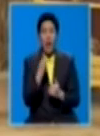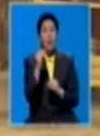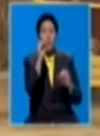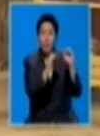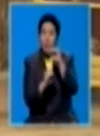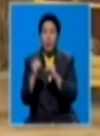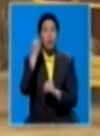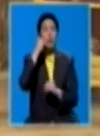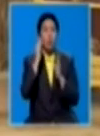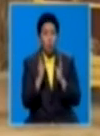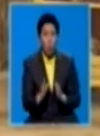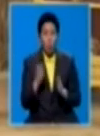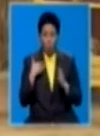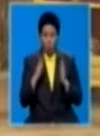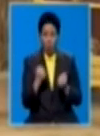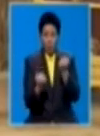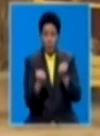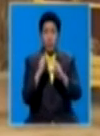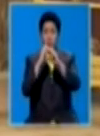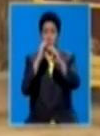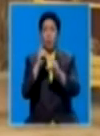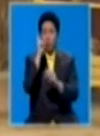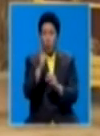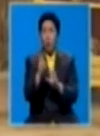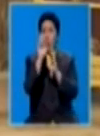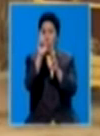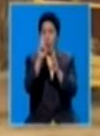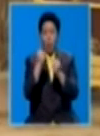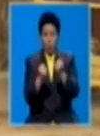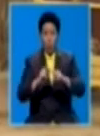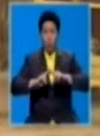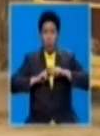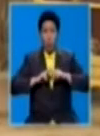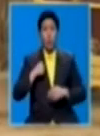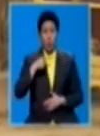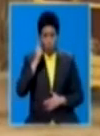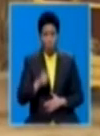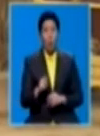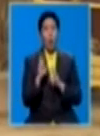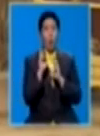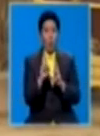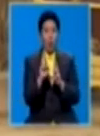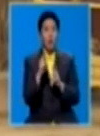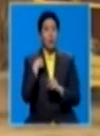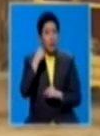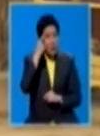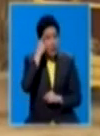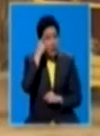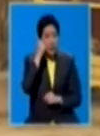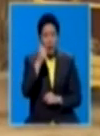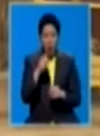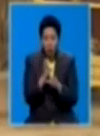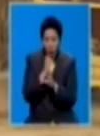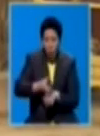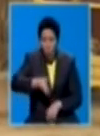นพลขับรถโดยสารขับด้วยความระวังพลขับรถส่วนตัวก็ระมัดระวังนะครับทุกคนทุกพวกอย่าดื่มสุ